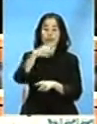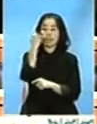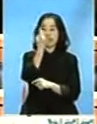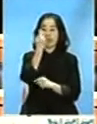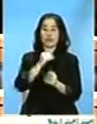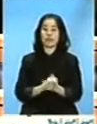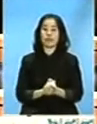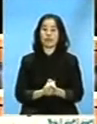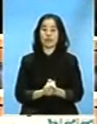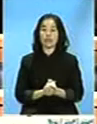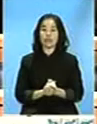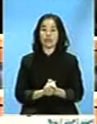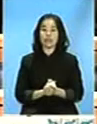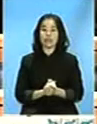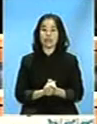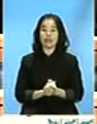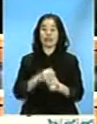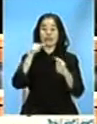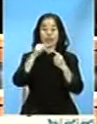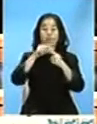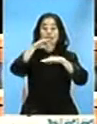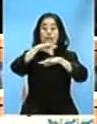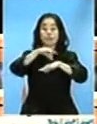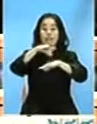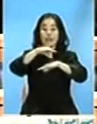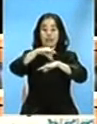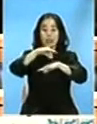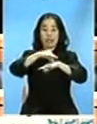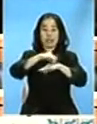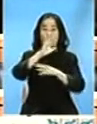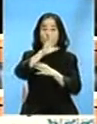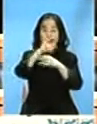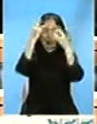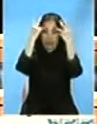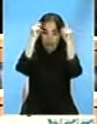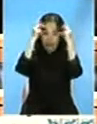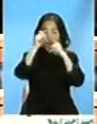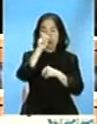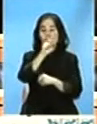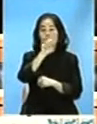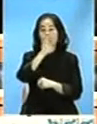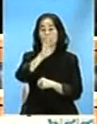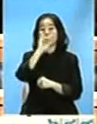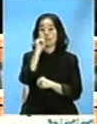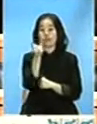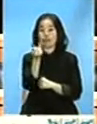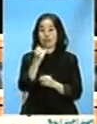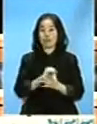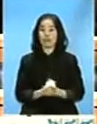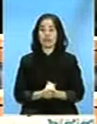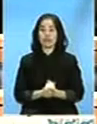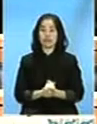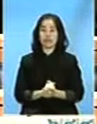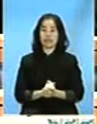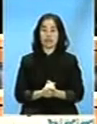แล้วก็ยกเว้นการดำรงตำแหน่งของนายกองค์การบริหารส่วนจังหวัดยก